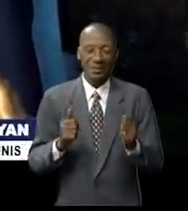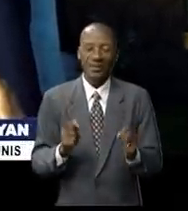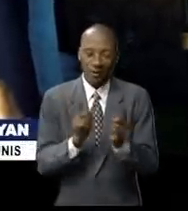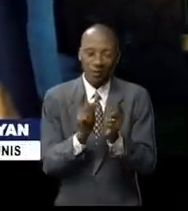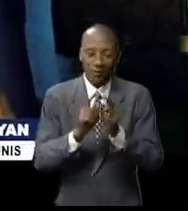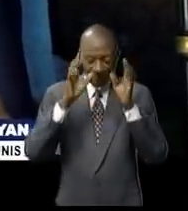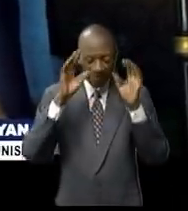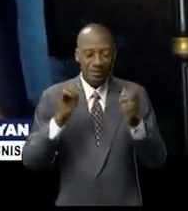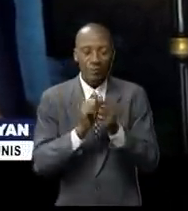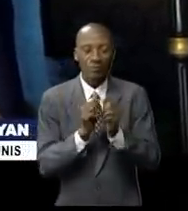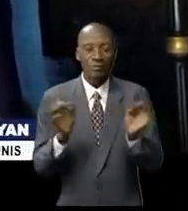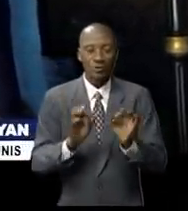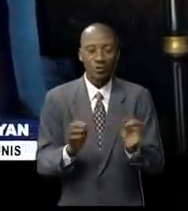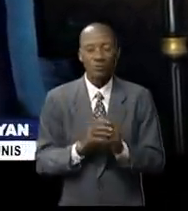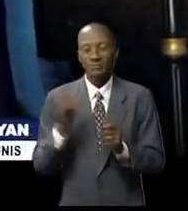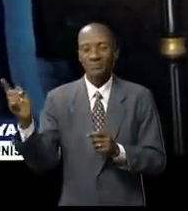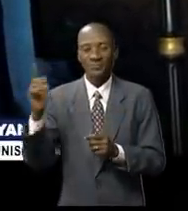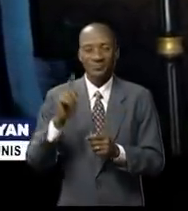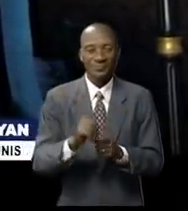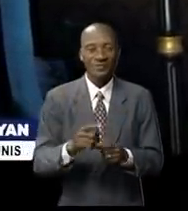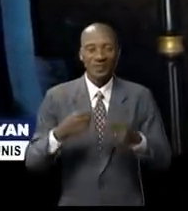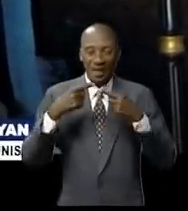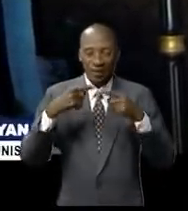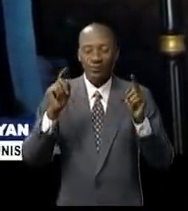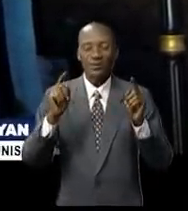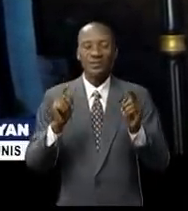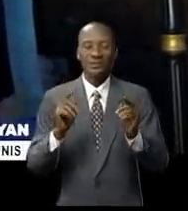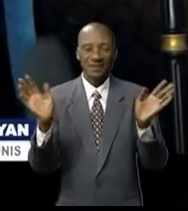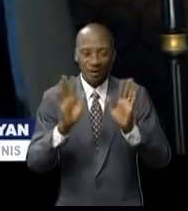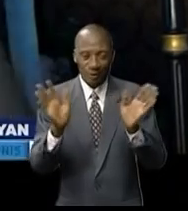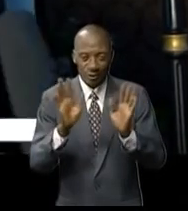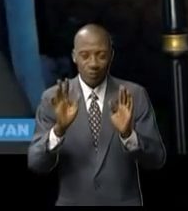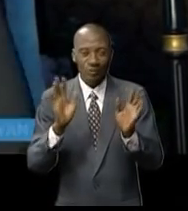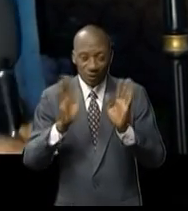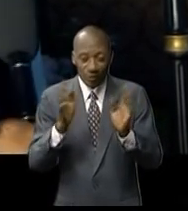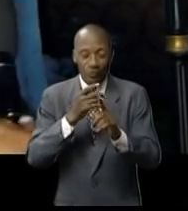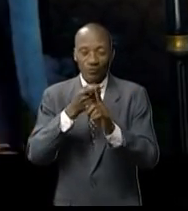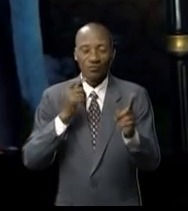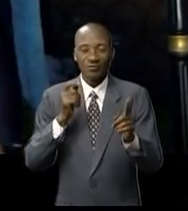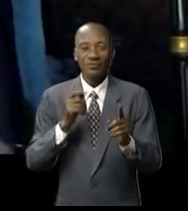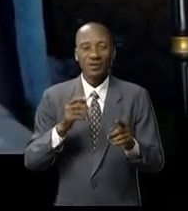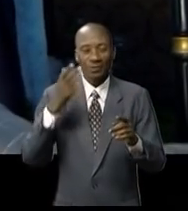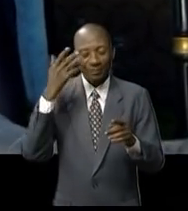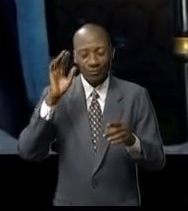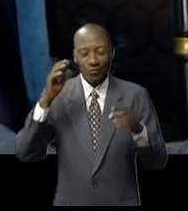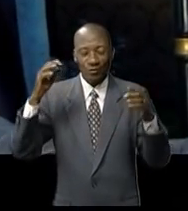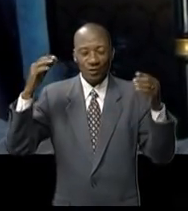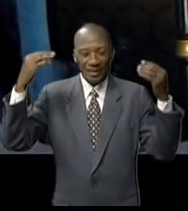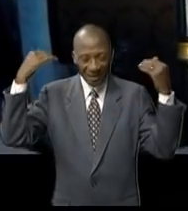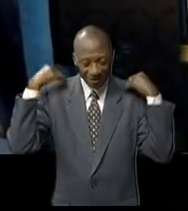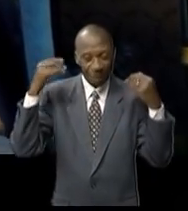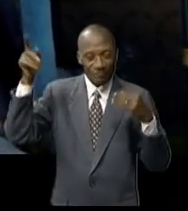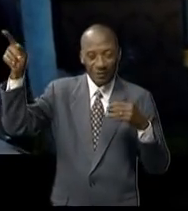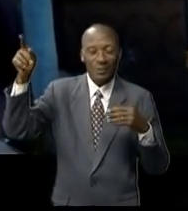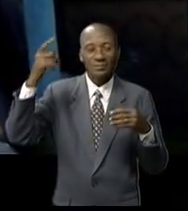venu ici transmettre les salutations fraternel de son Altesse Cheikh Mohamed bin Zayed Al Nahyan et Cheikh Khalifa, le